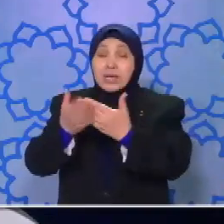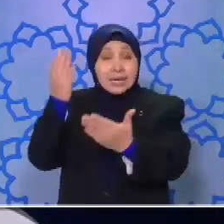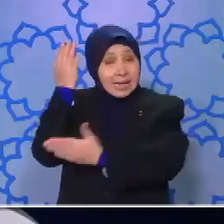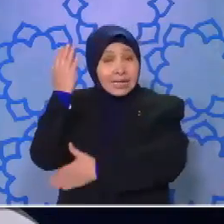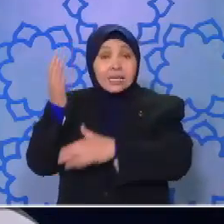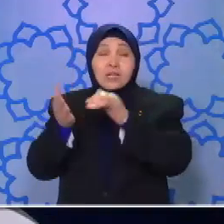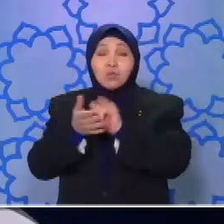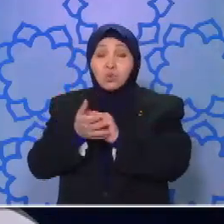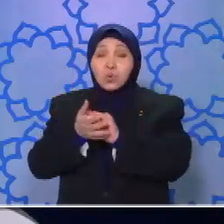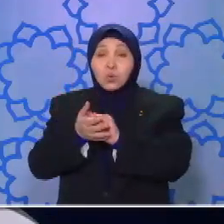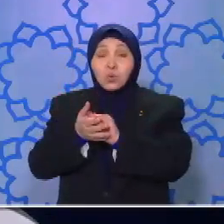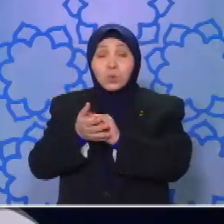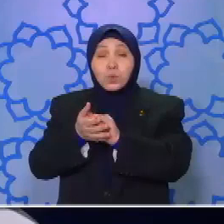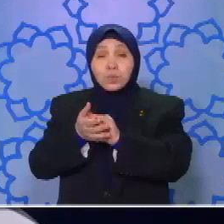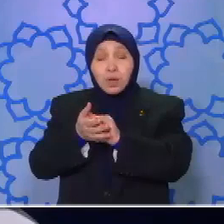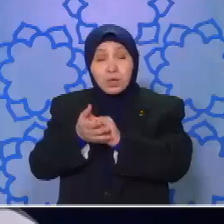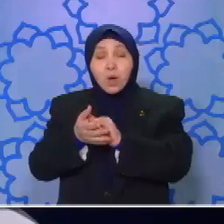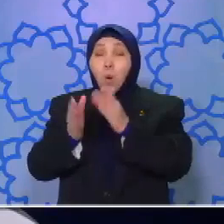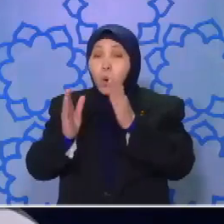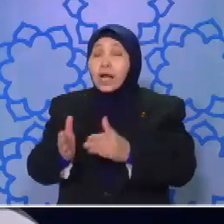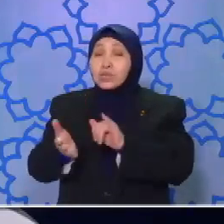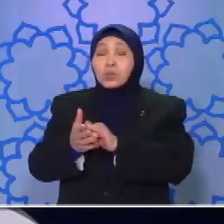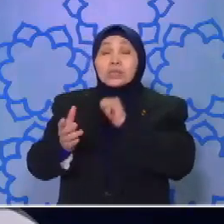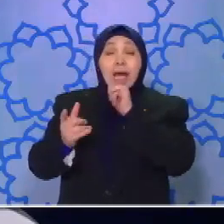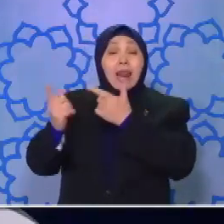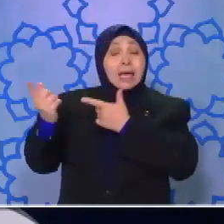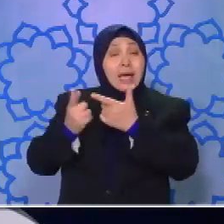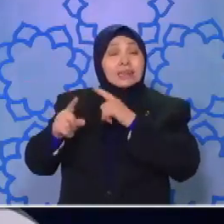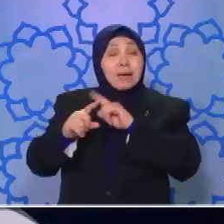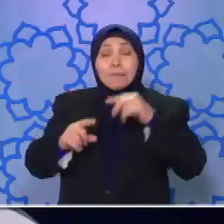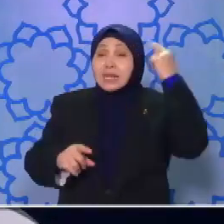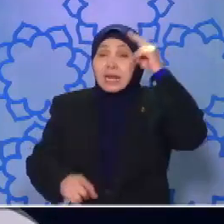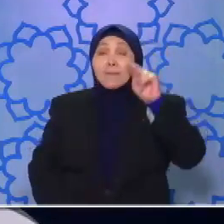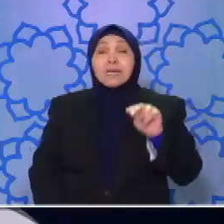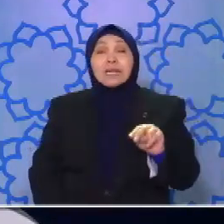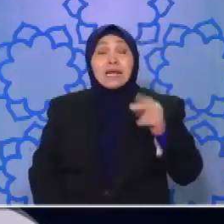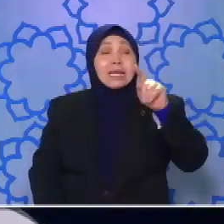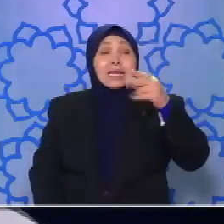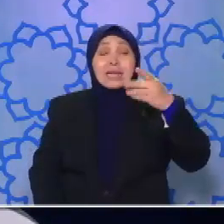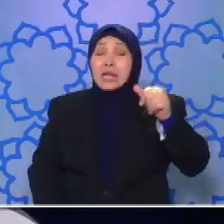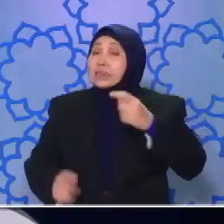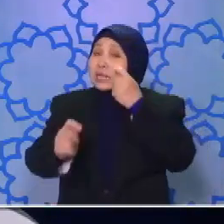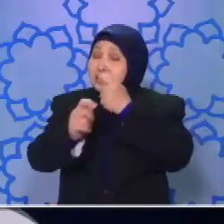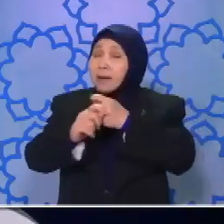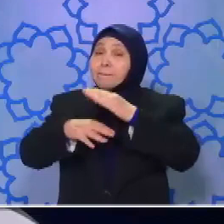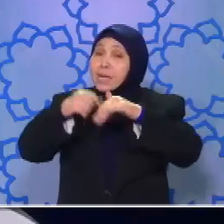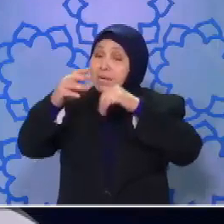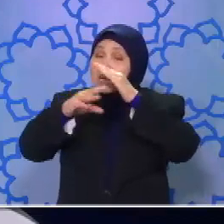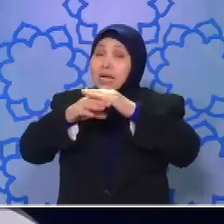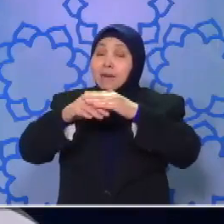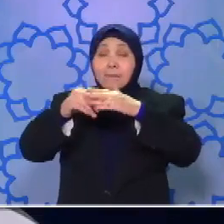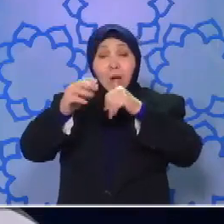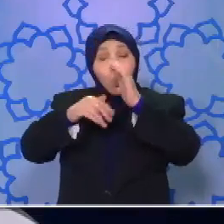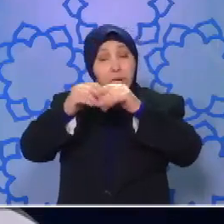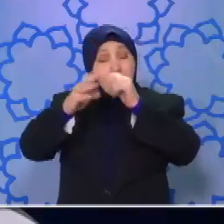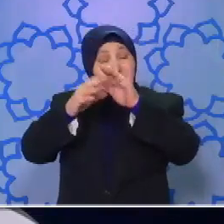itu, orang tu tak layan. Orang tu tak layan, tapi Nabi Khidir tetap binakan bangunan. Kita tahu bahawa